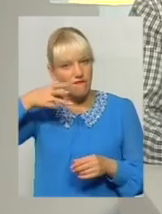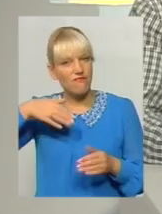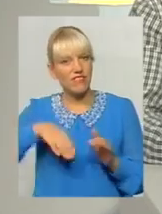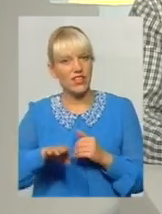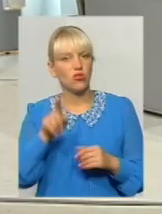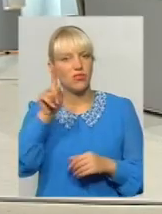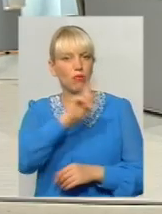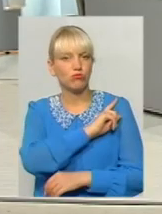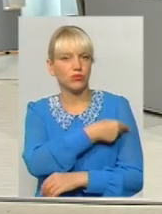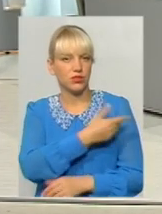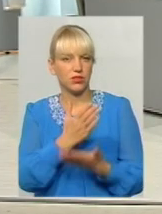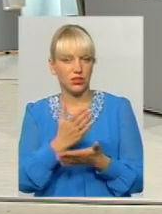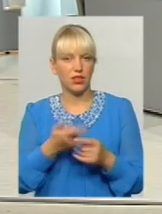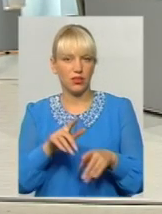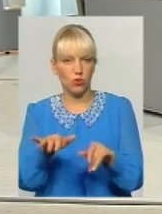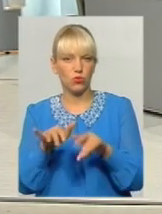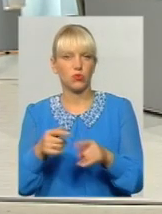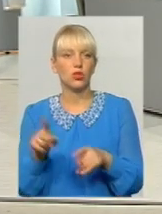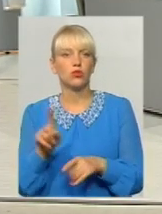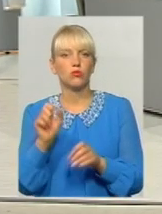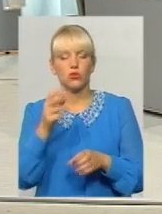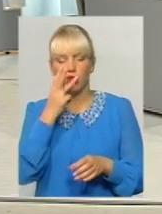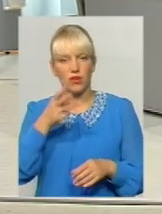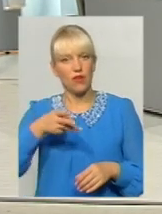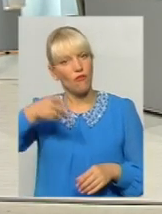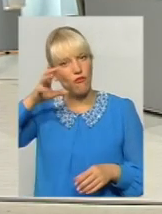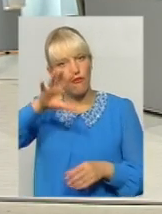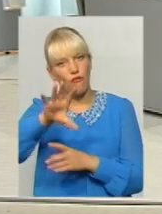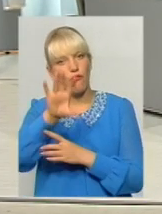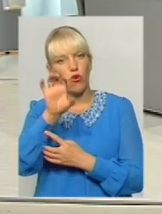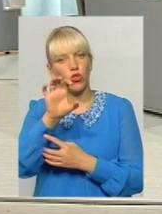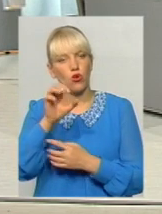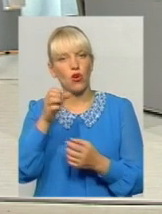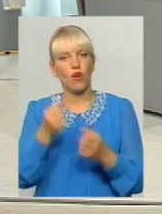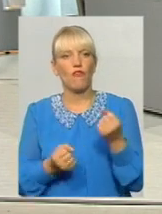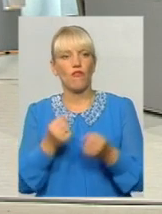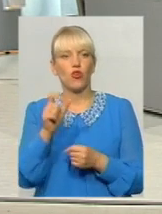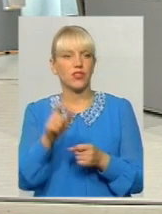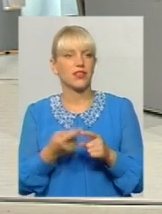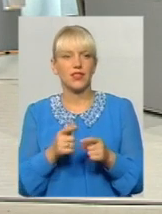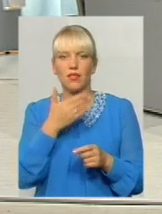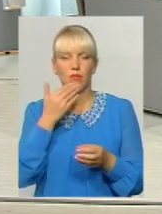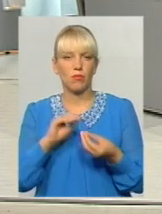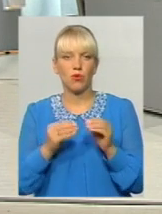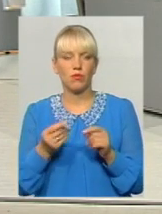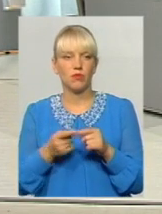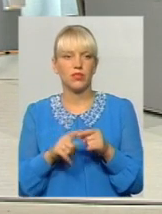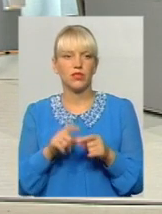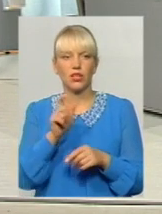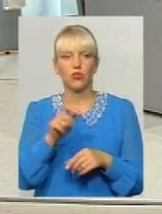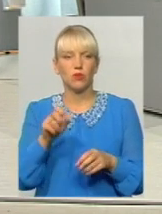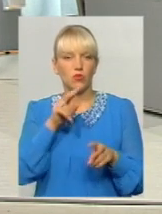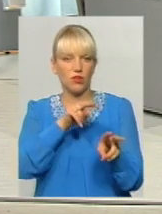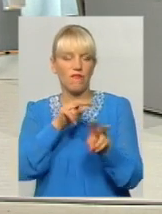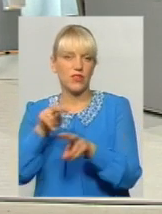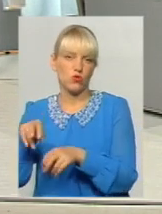настільки потужні, що можна витягнути на відео фотографію водія, хто перетнув кордон. Ще раз. Це не є проблема, цих людей можемо легко ідентифікувати,